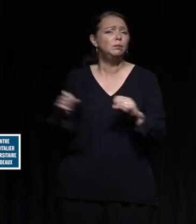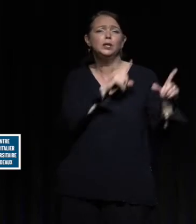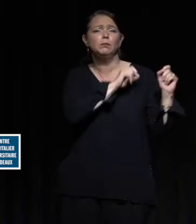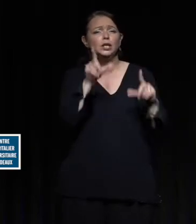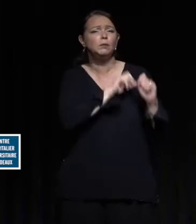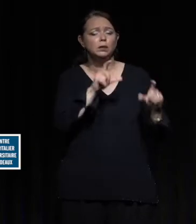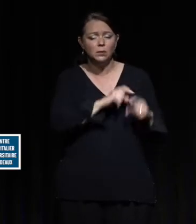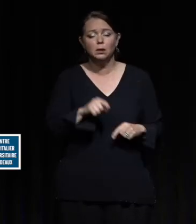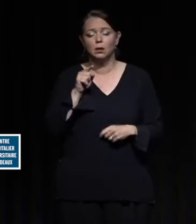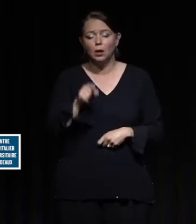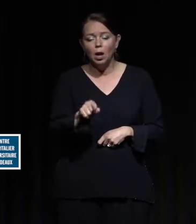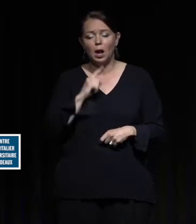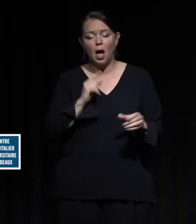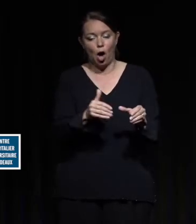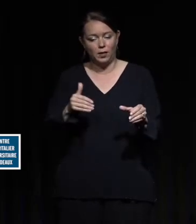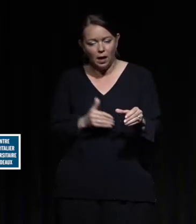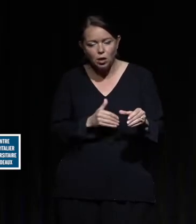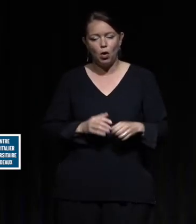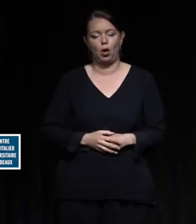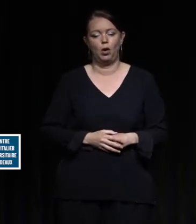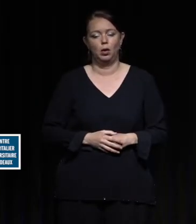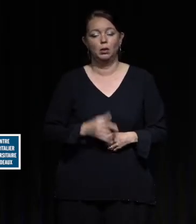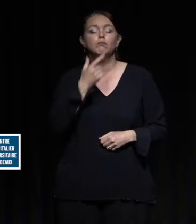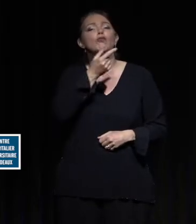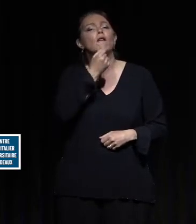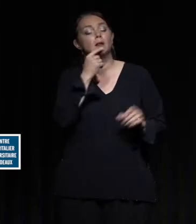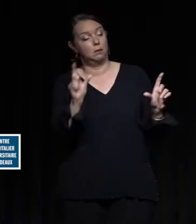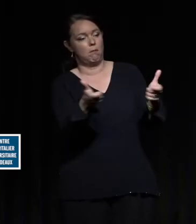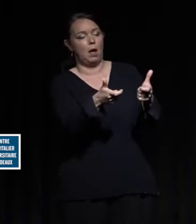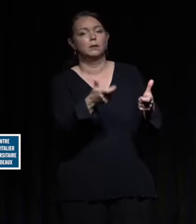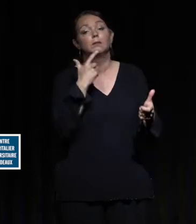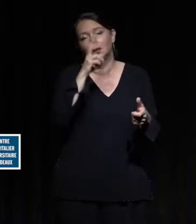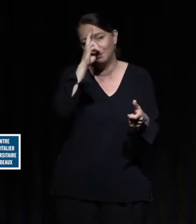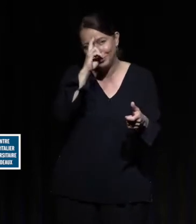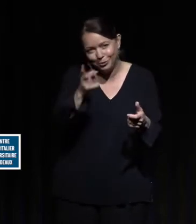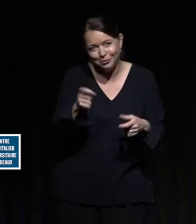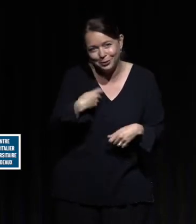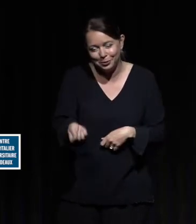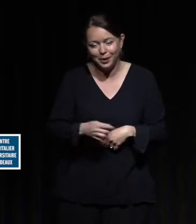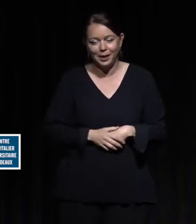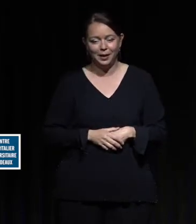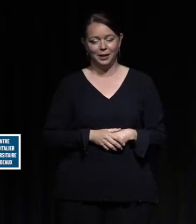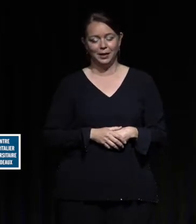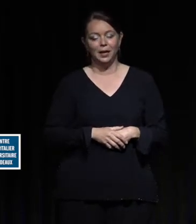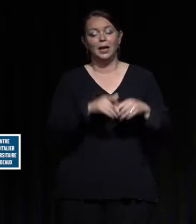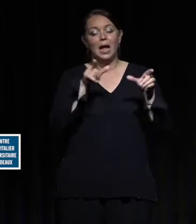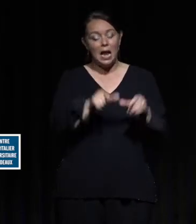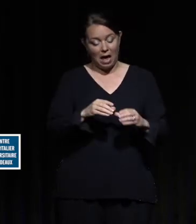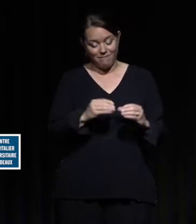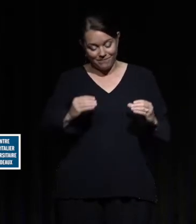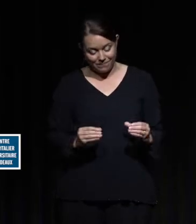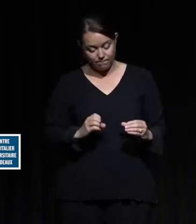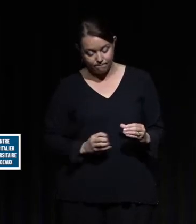images de nodules antérieurs. Ici, des images faciles à diagnostiquer quand on est habitué. C'est une adénomiose. L'adénomiose